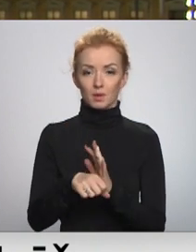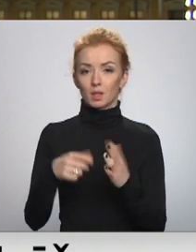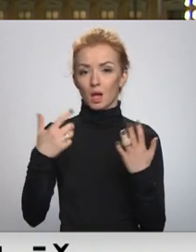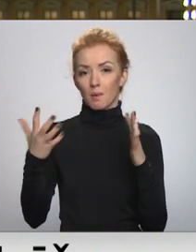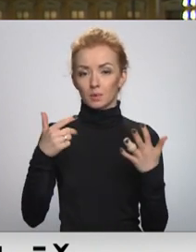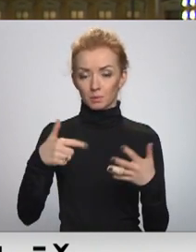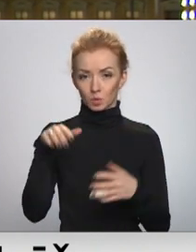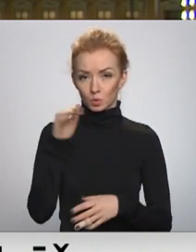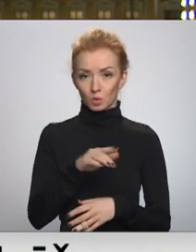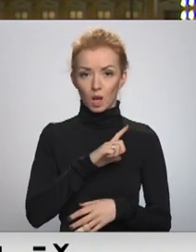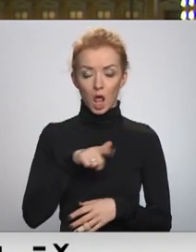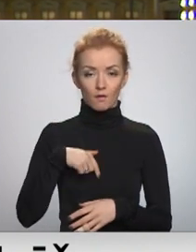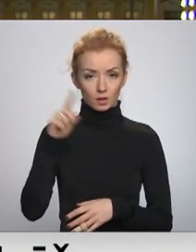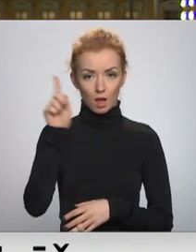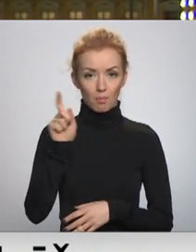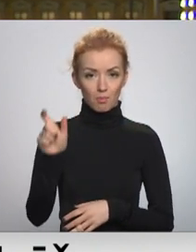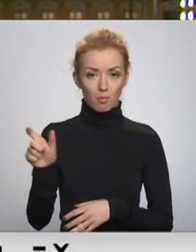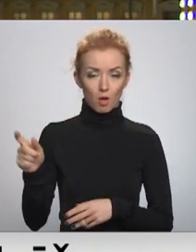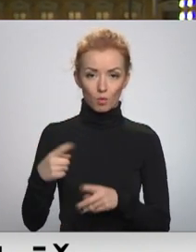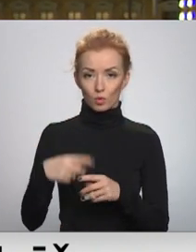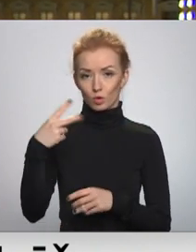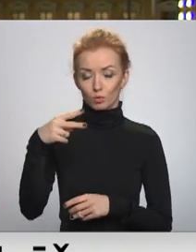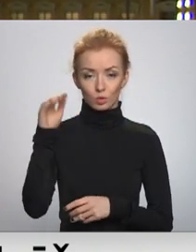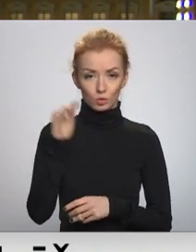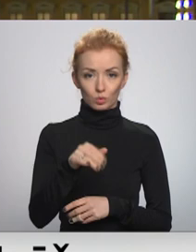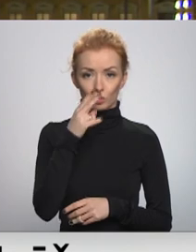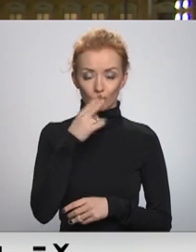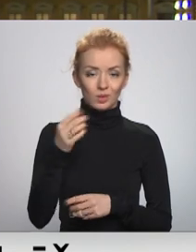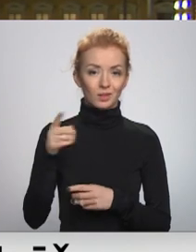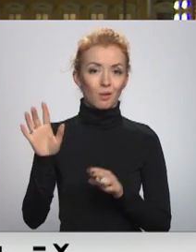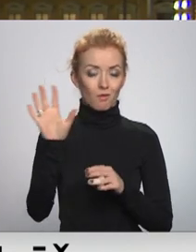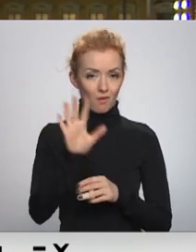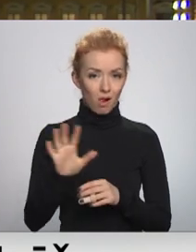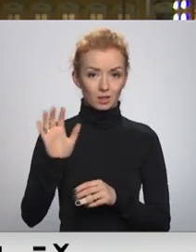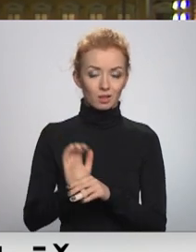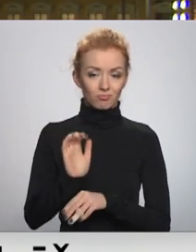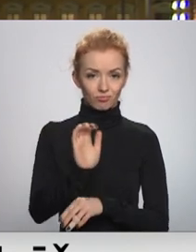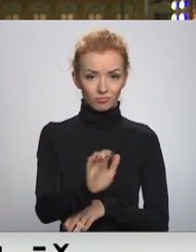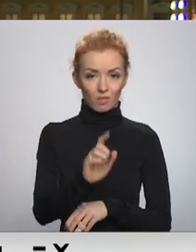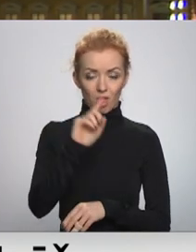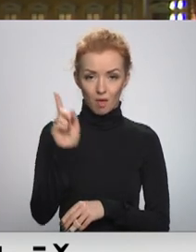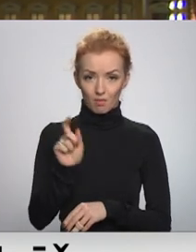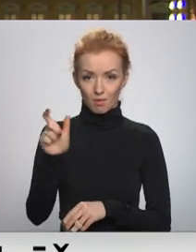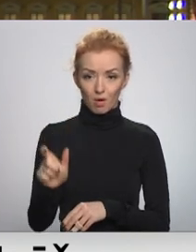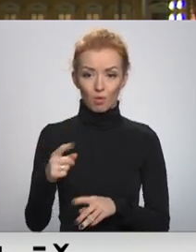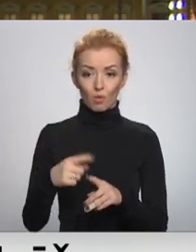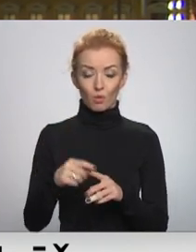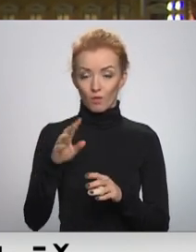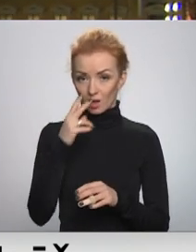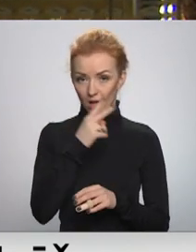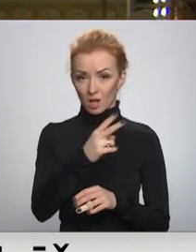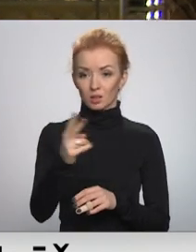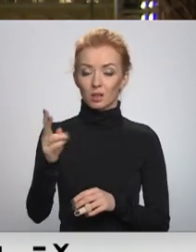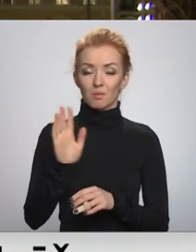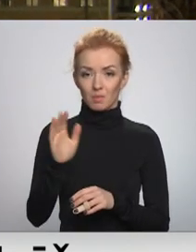70 tūkstošiem Latvijas ebreju un ap 20 tūkstošiem no citām valstīm deportēto ebreju. Un kā redzam, man aiz muguras pie